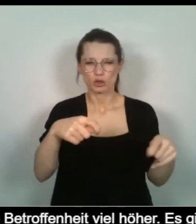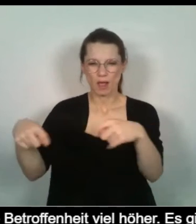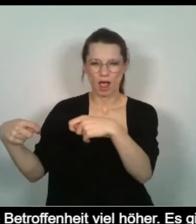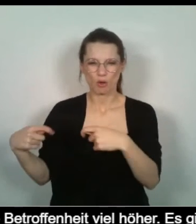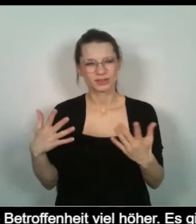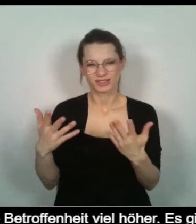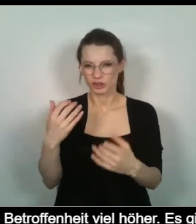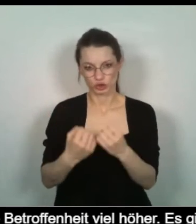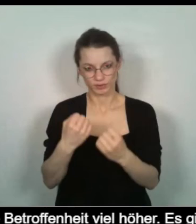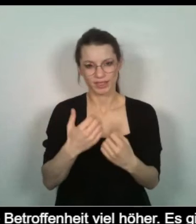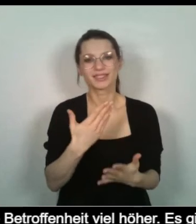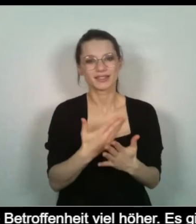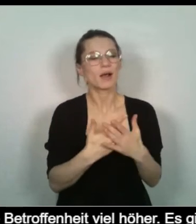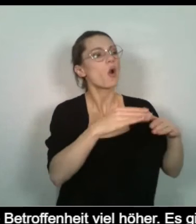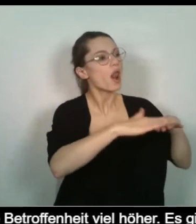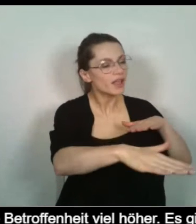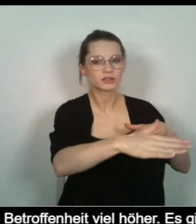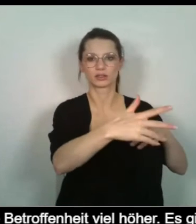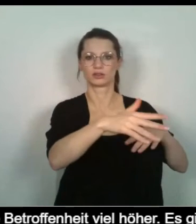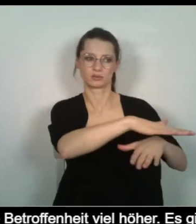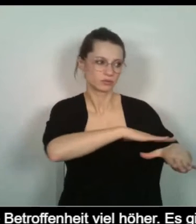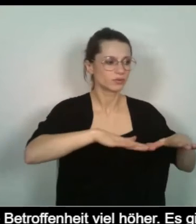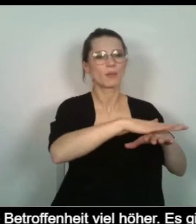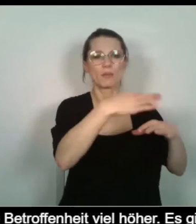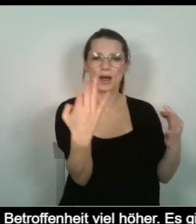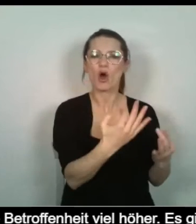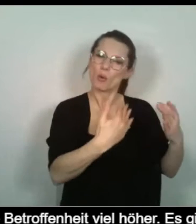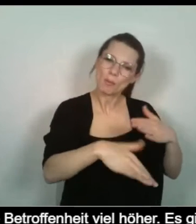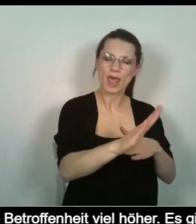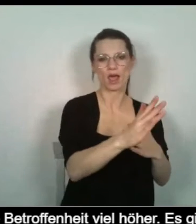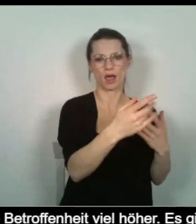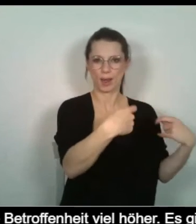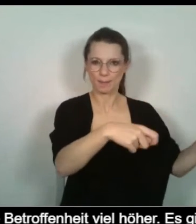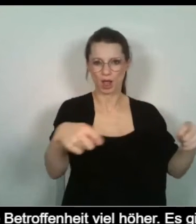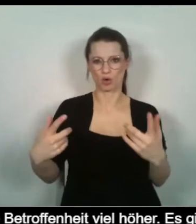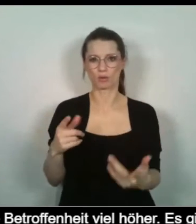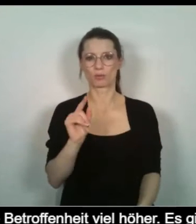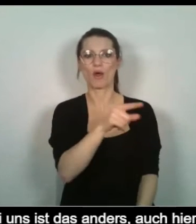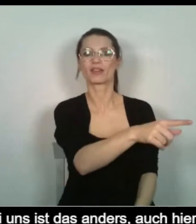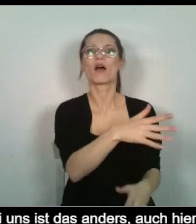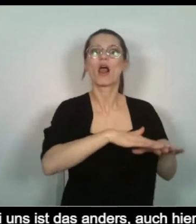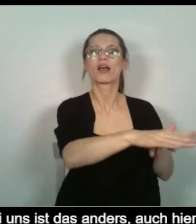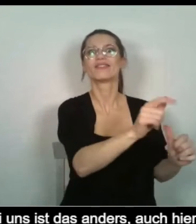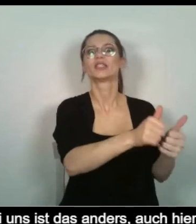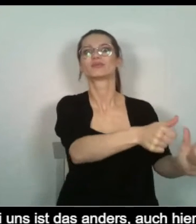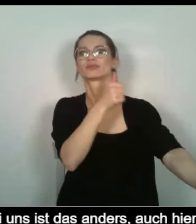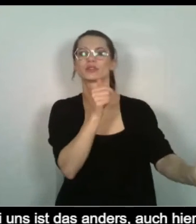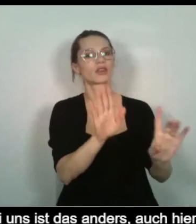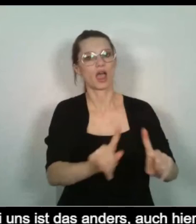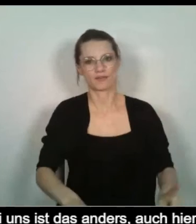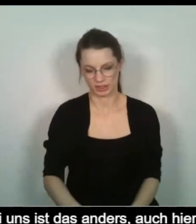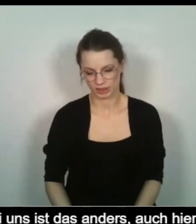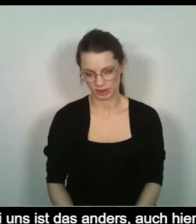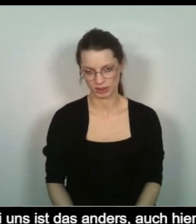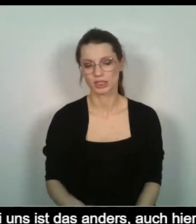Sorgen macht, dass irgendwann Betriebe abwandern, weil der Industriestrompreis nicht mehr die Arbeitskosten sind heute das Problem, was wir lange hatten. Deswegen sind ja auch jetzt beim